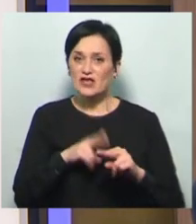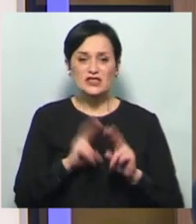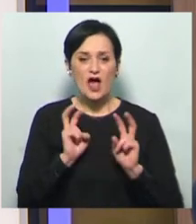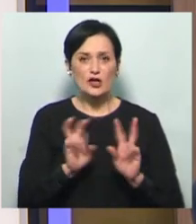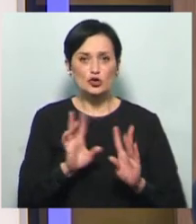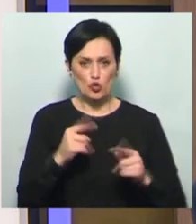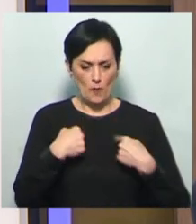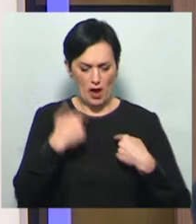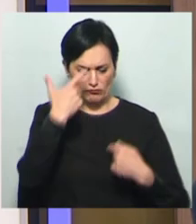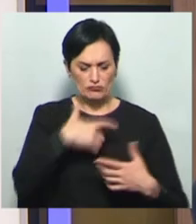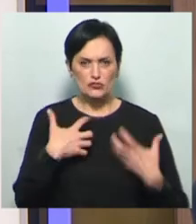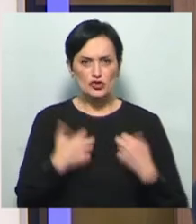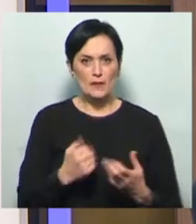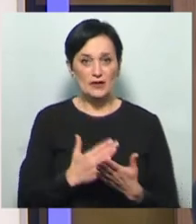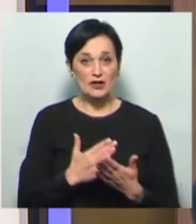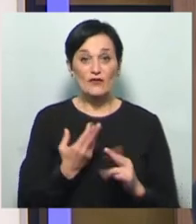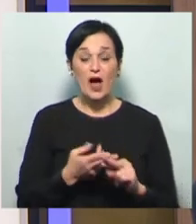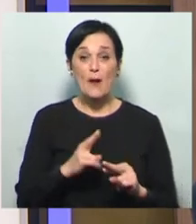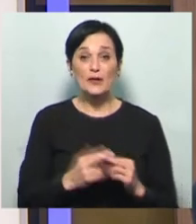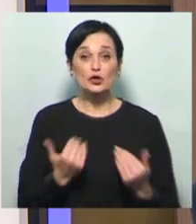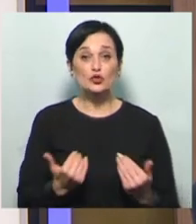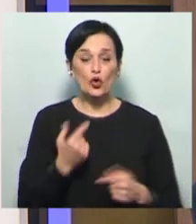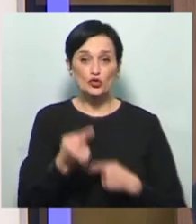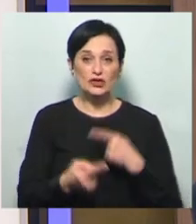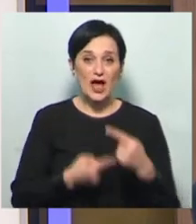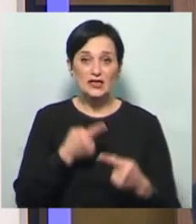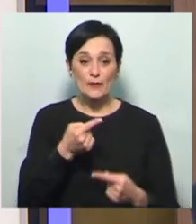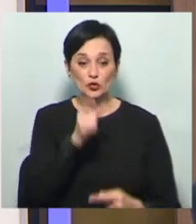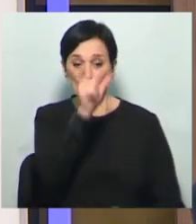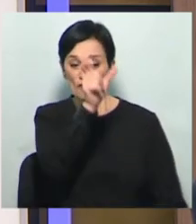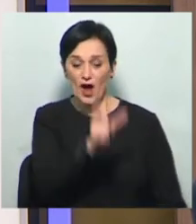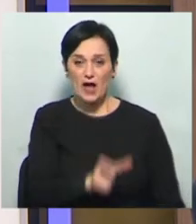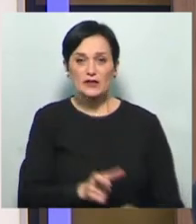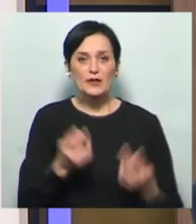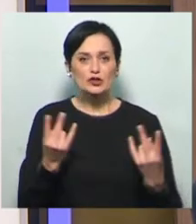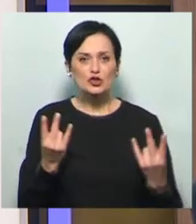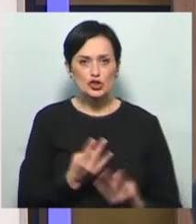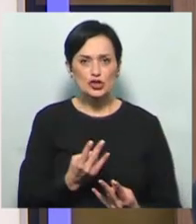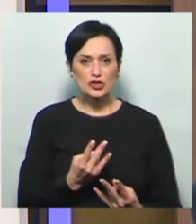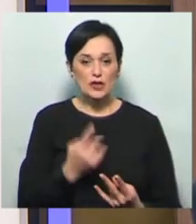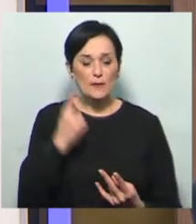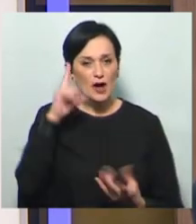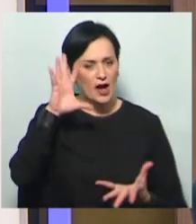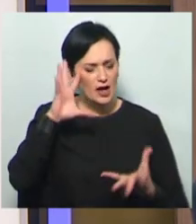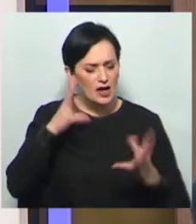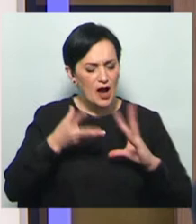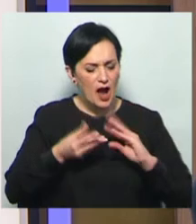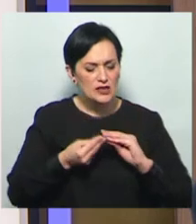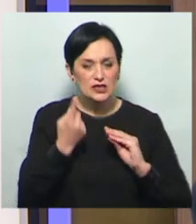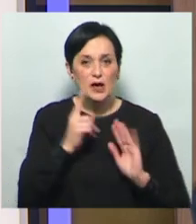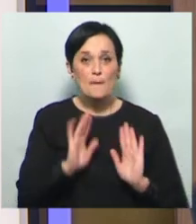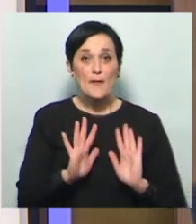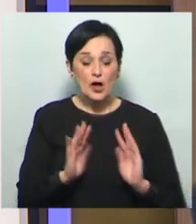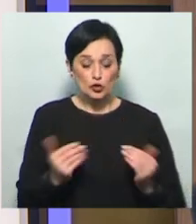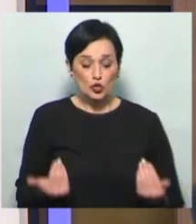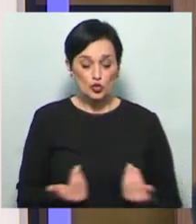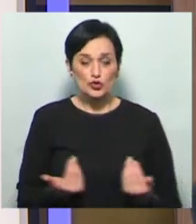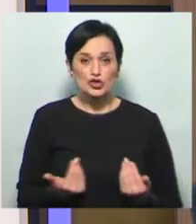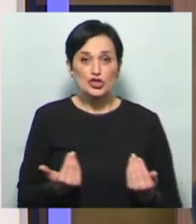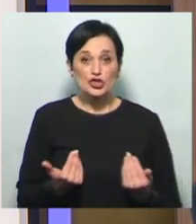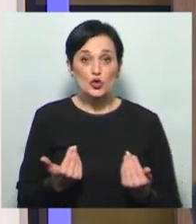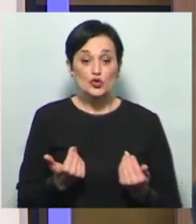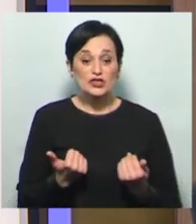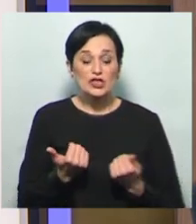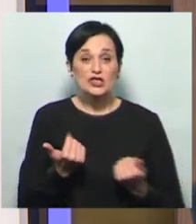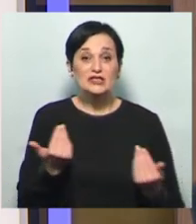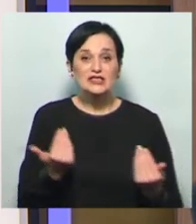ნიშნავს, რომ ჯანმრთელი ვარ. ამიტომ თანამედროვე ადამიანს აუცილებლად ჭირდება გააზრება არა მარტო სიცოცხლის